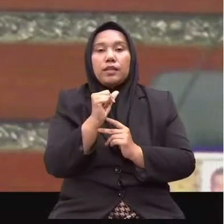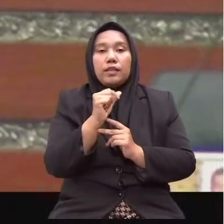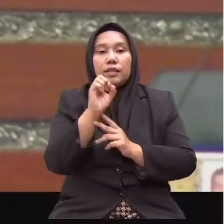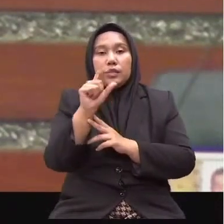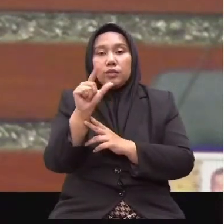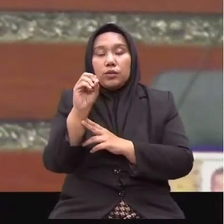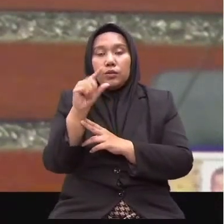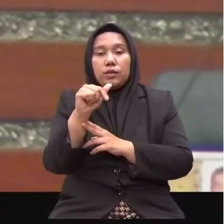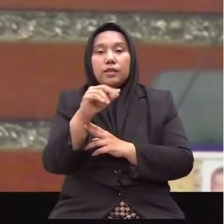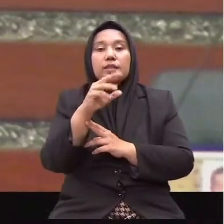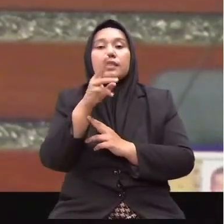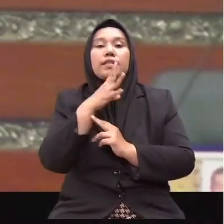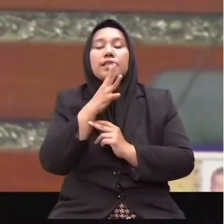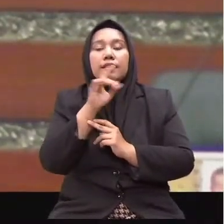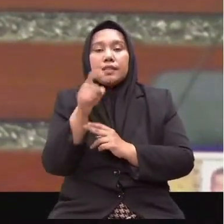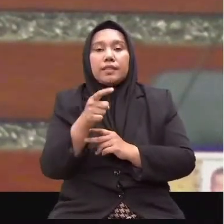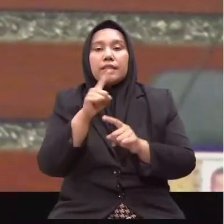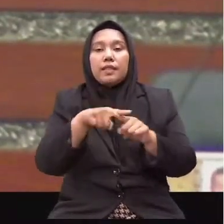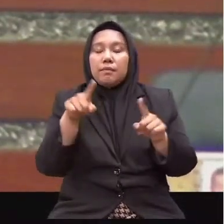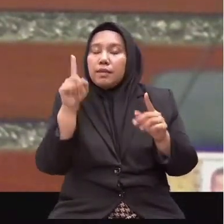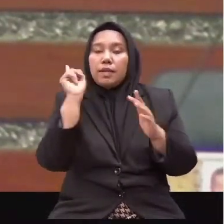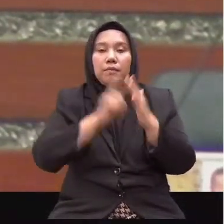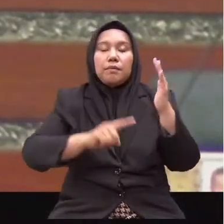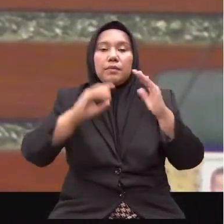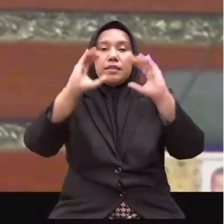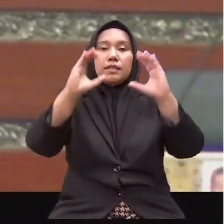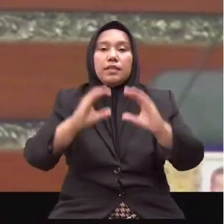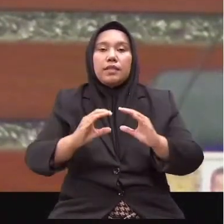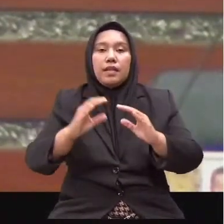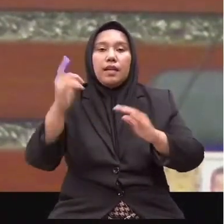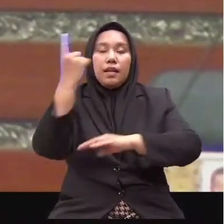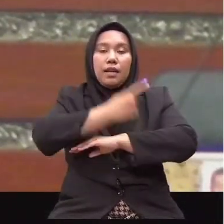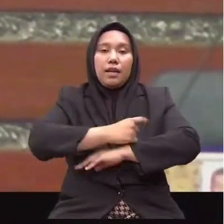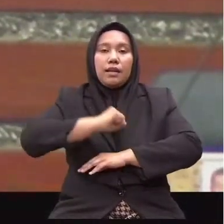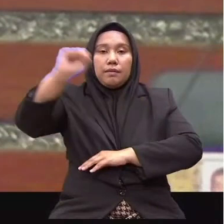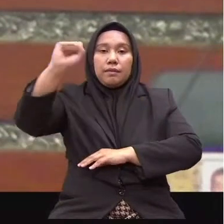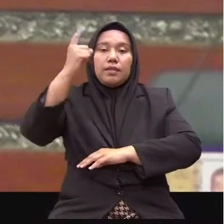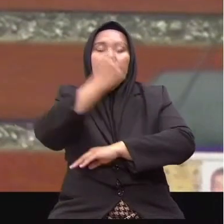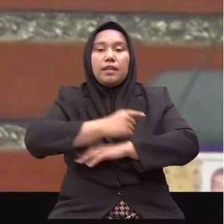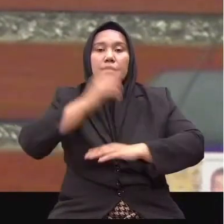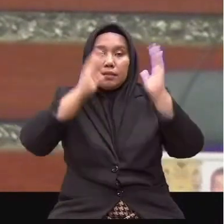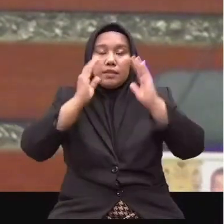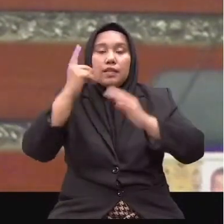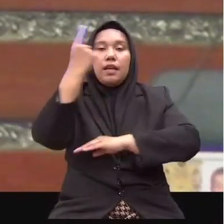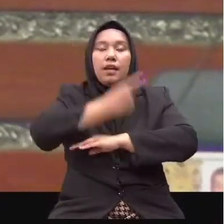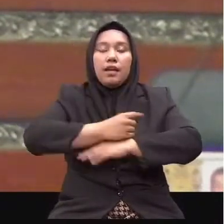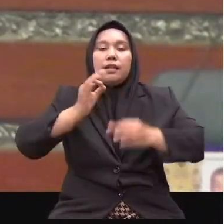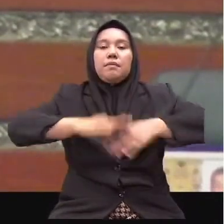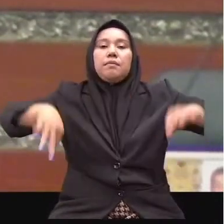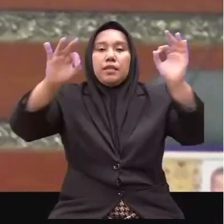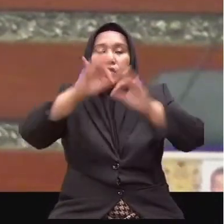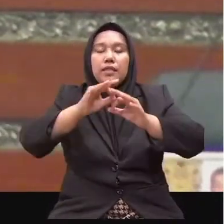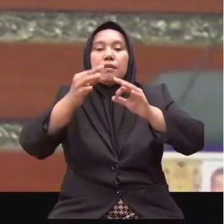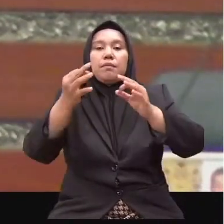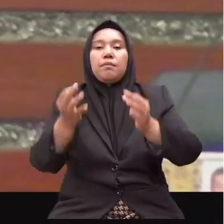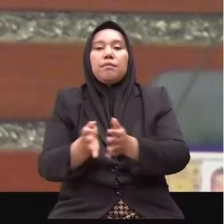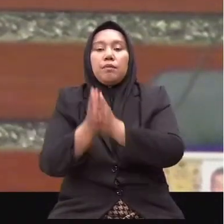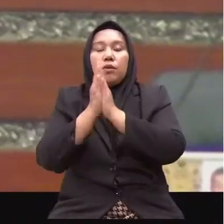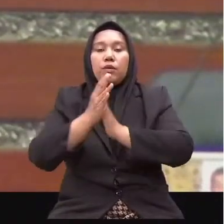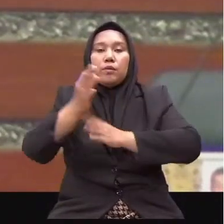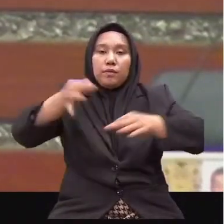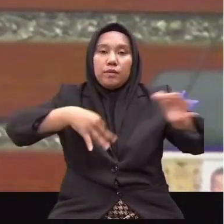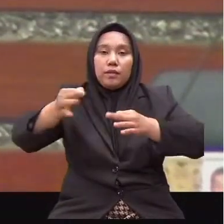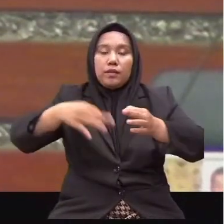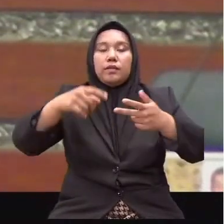menggunakan apa saja kaidah dan hari kebangsaan dan hari Malaysia merupakan hari yang penting jadi saya Mohon penjelasan daripada Kementerian